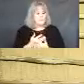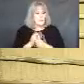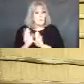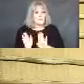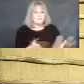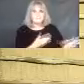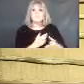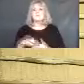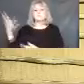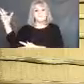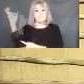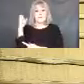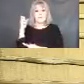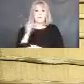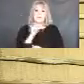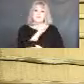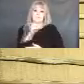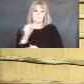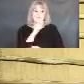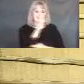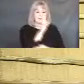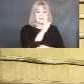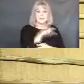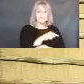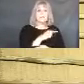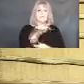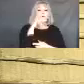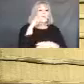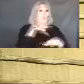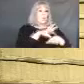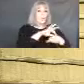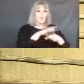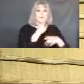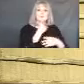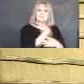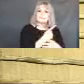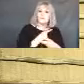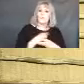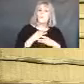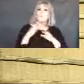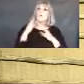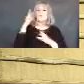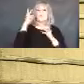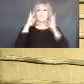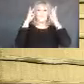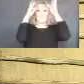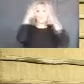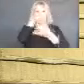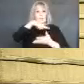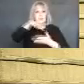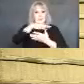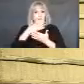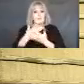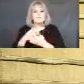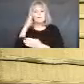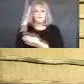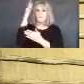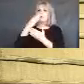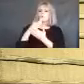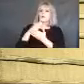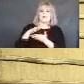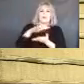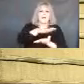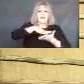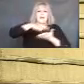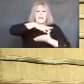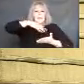ons het gehoor van week 1 af dat Lukas sê dat hierdie storie gaan oor die koninkryk van God, dit gaan oor Jesus, dit gaan